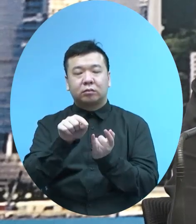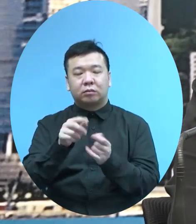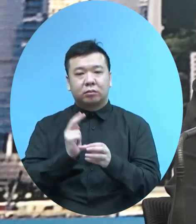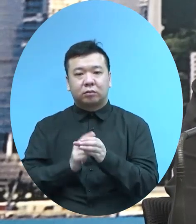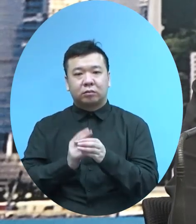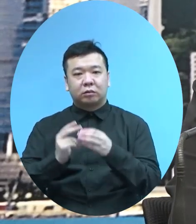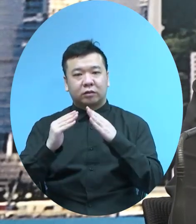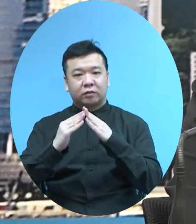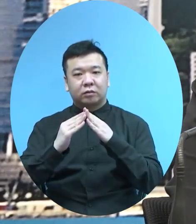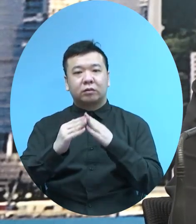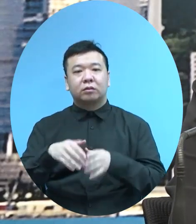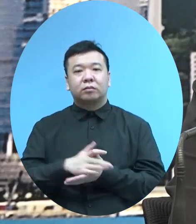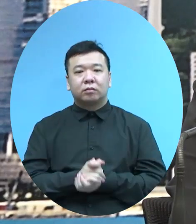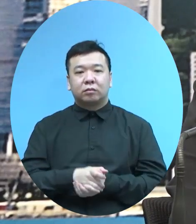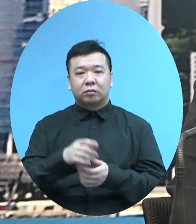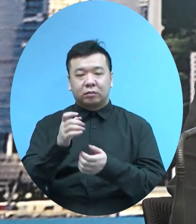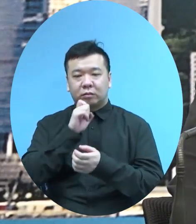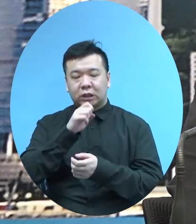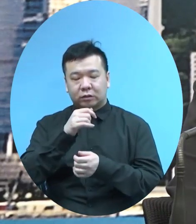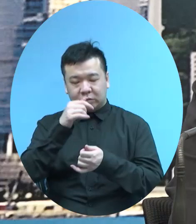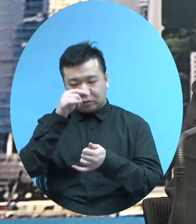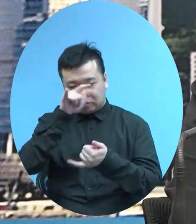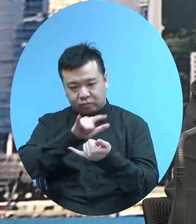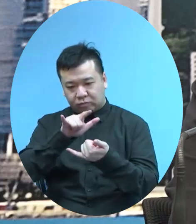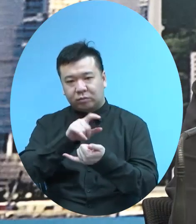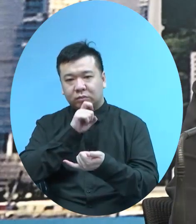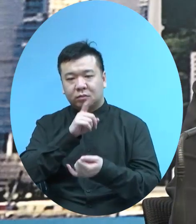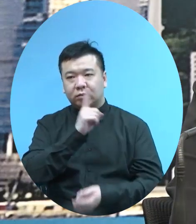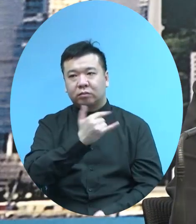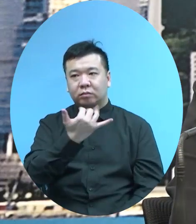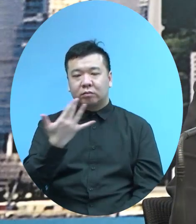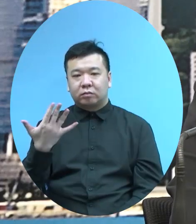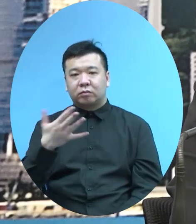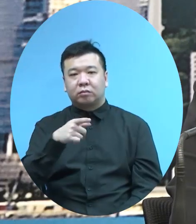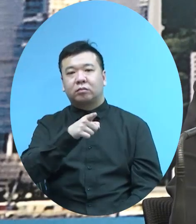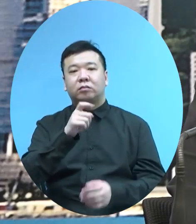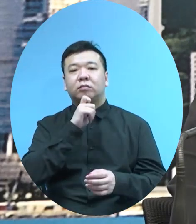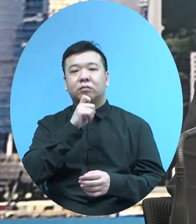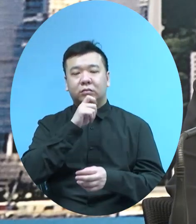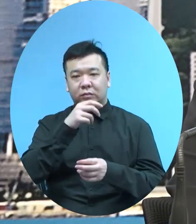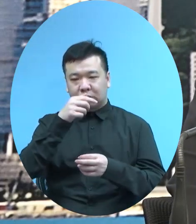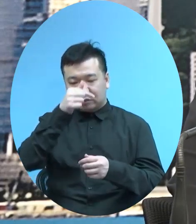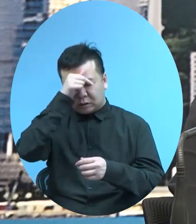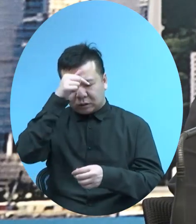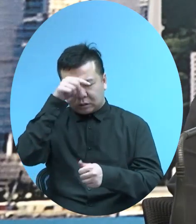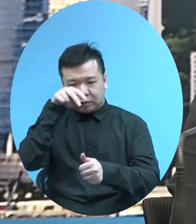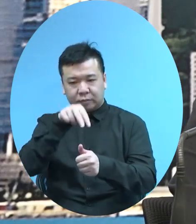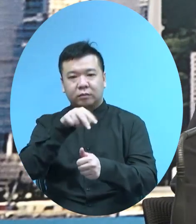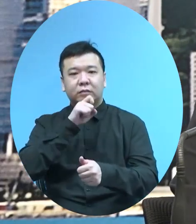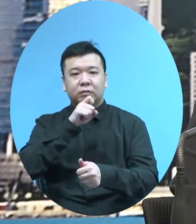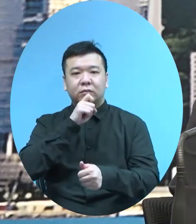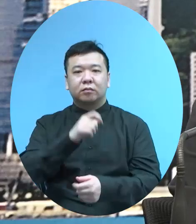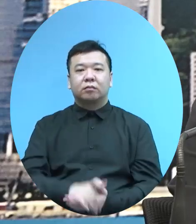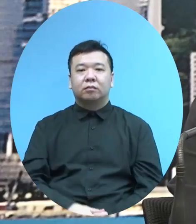堂嗰啲人士咧就係、是、接受緊檢疫嘅，咁其他160位度咧就係、是、接受緊醫學監測，咁我